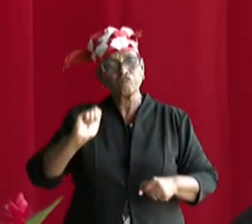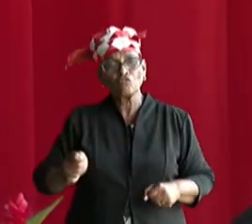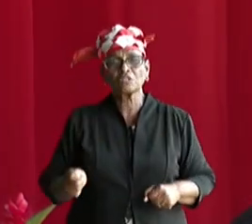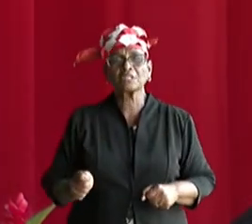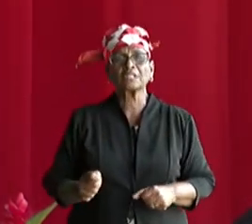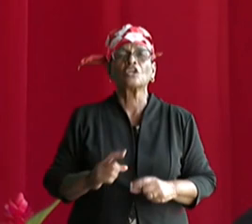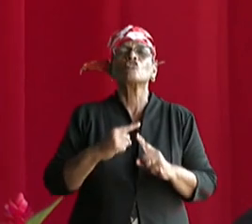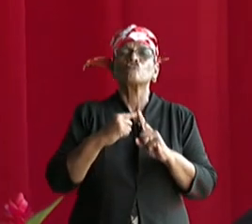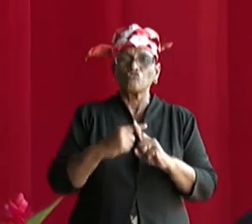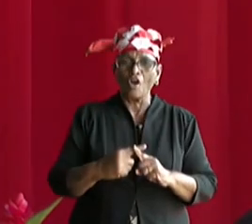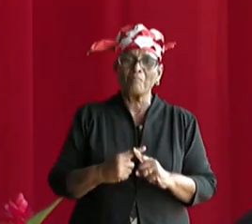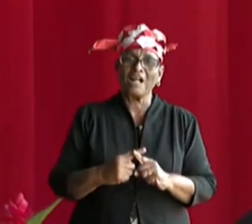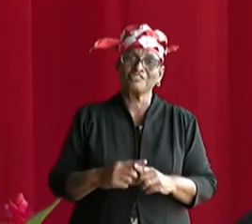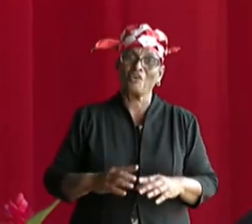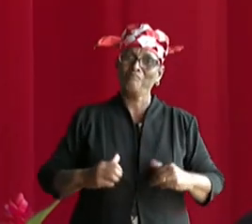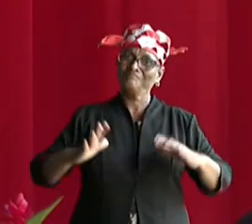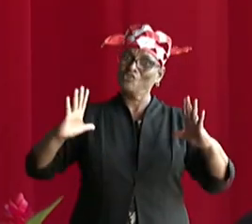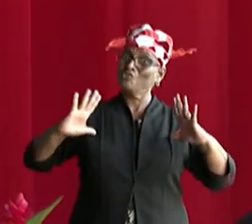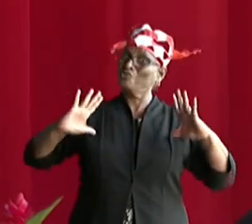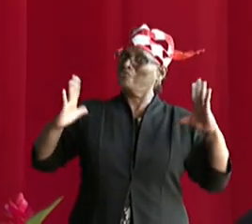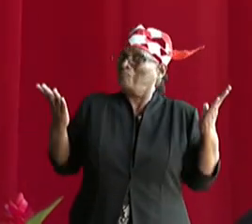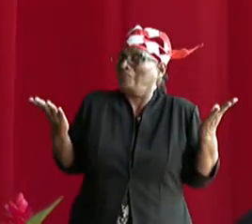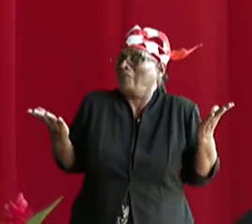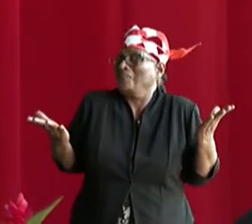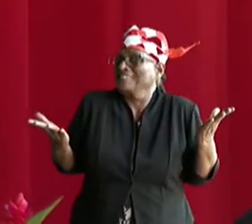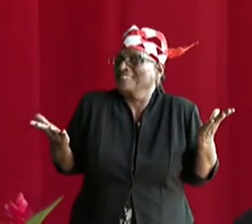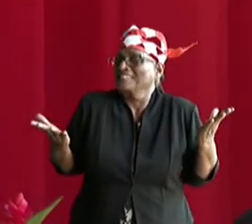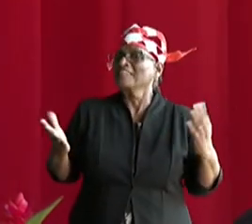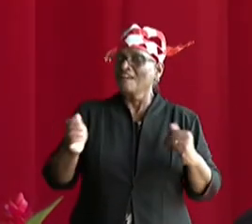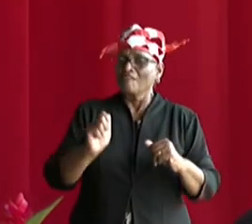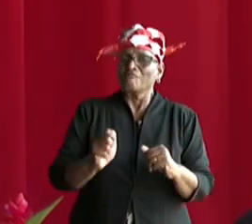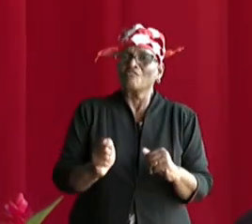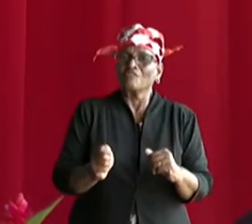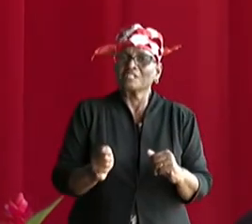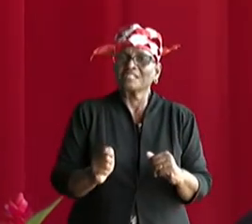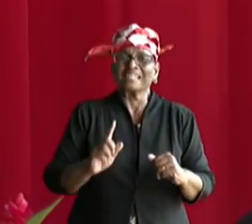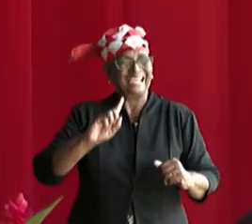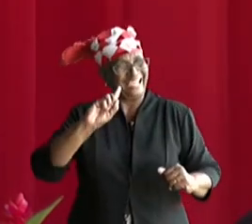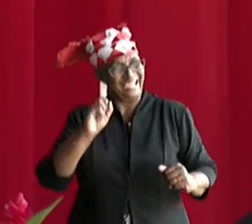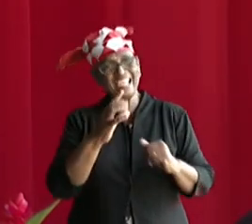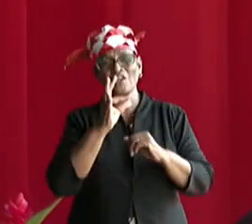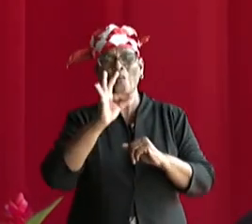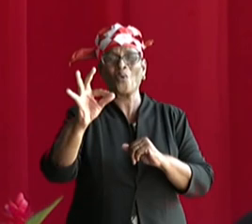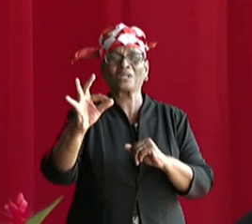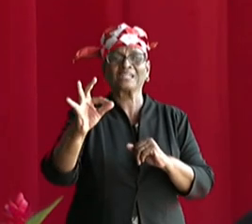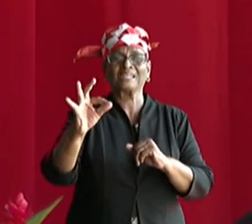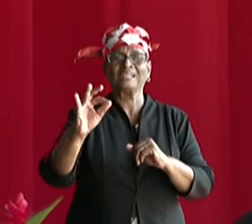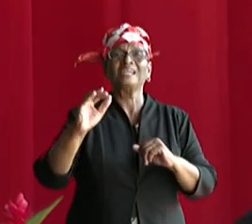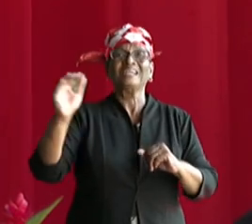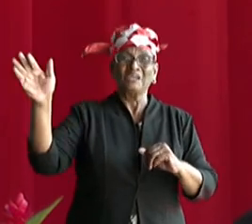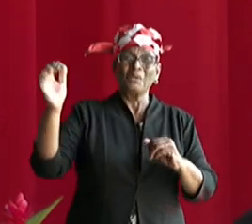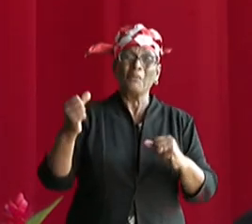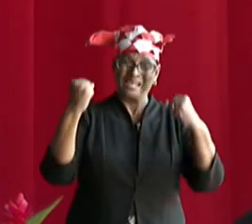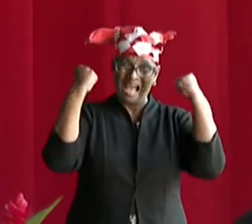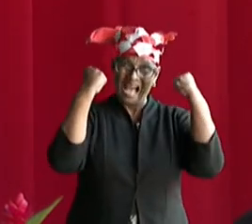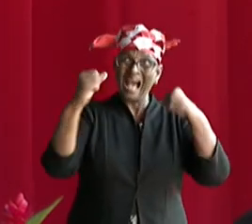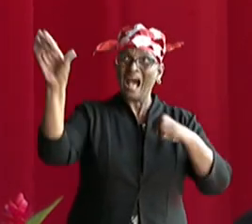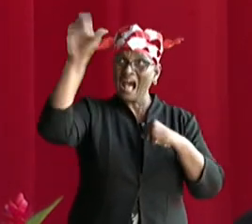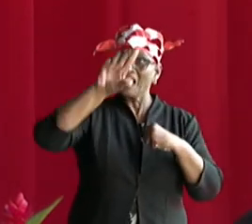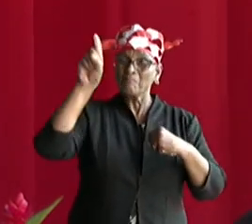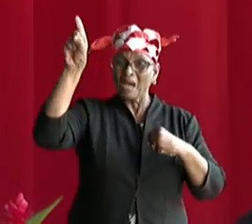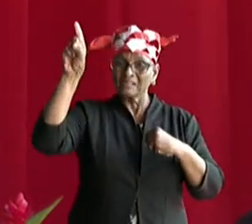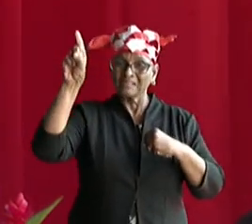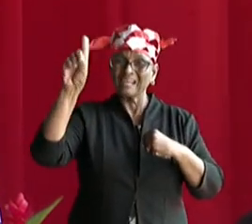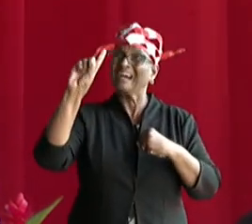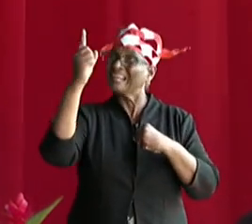Nogmaals, reden om super trots te zijn. Meneer de voorzitter, in één adem door willen wij de Almachtige apart